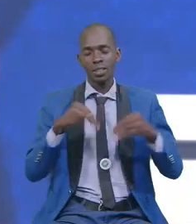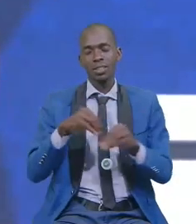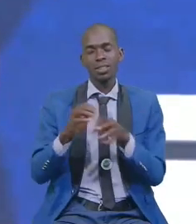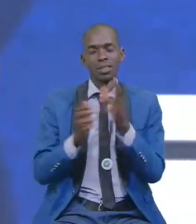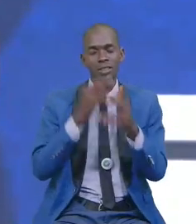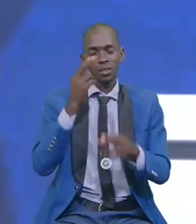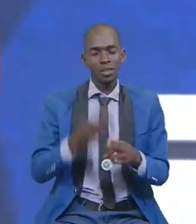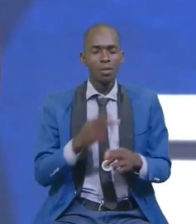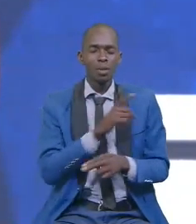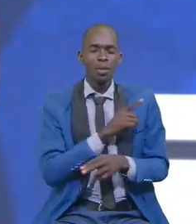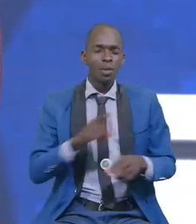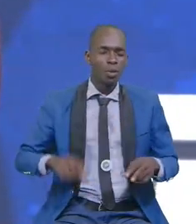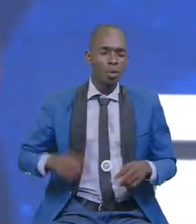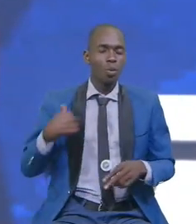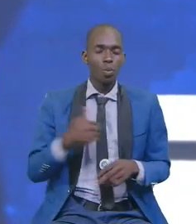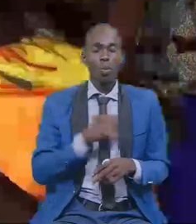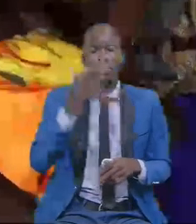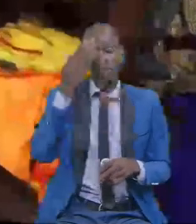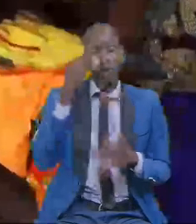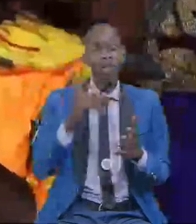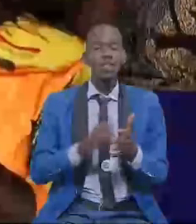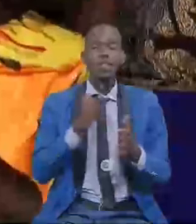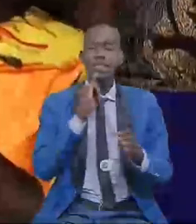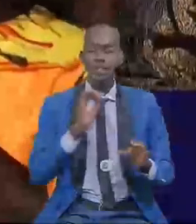Seigneur, nous savons que c'est fait.